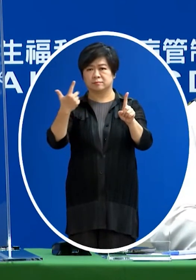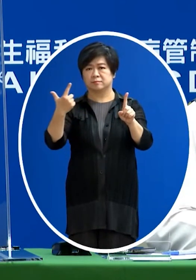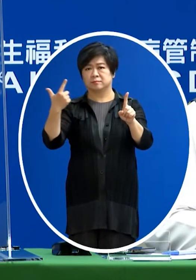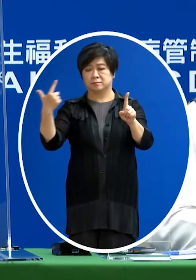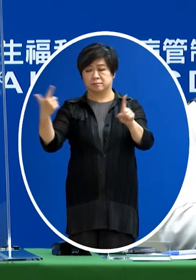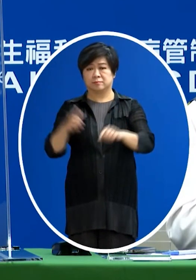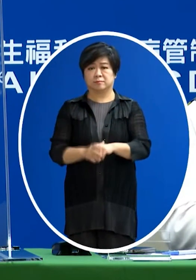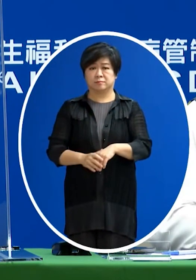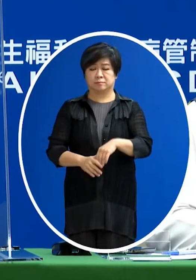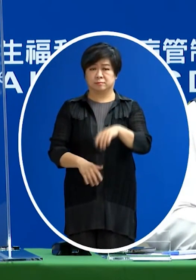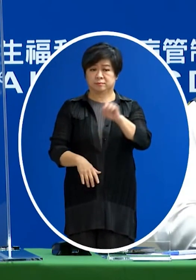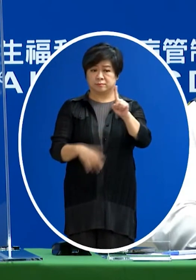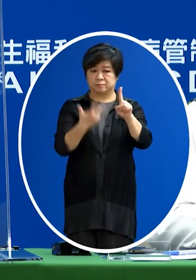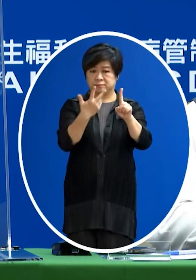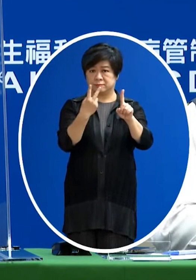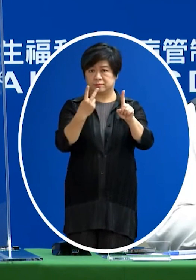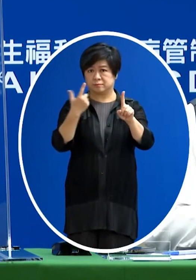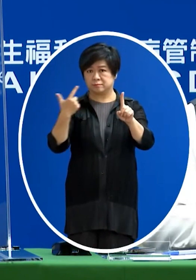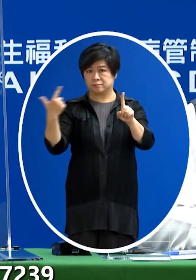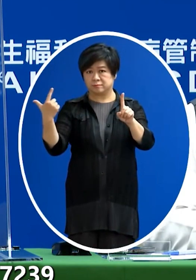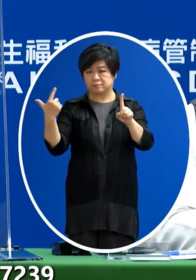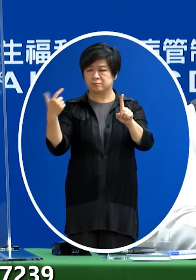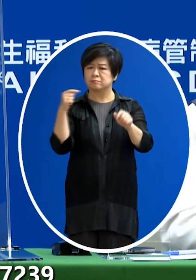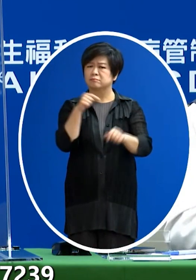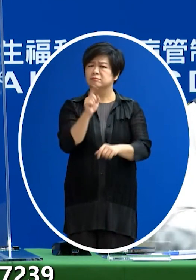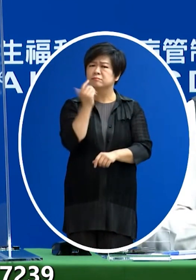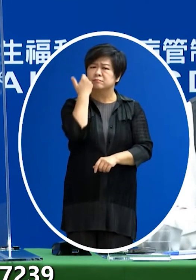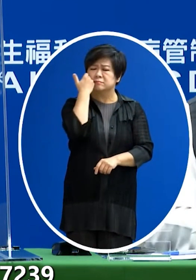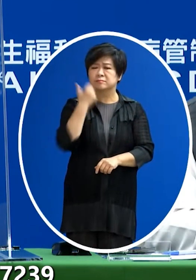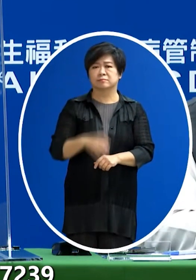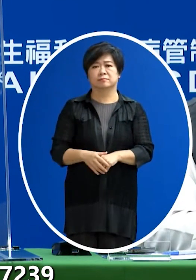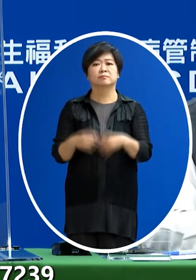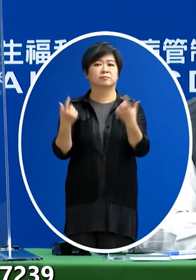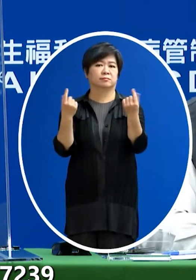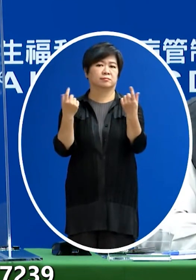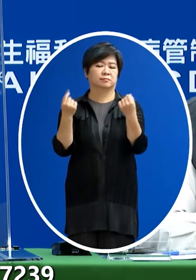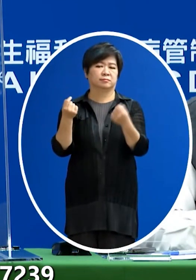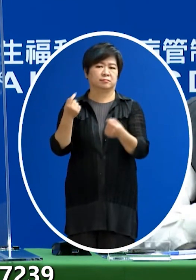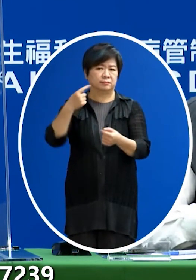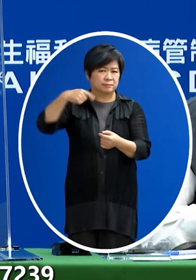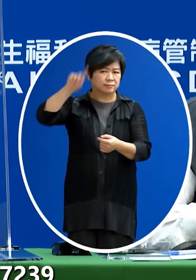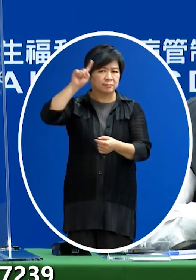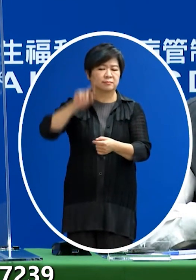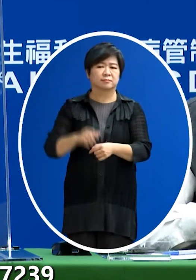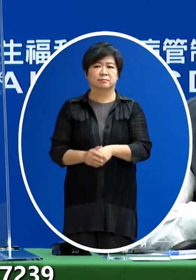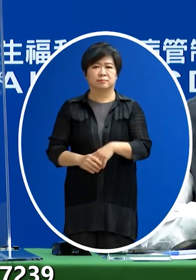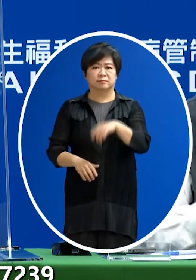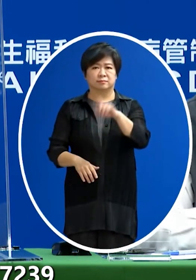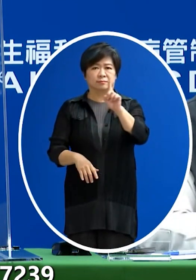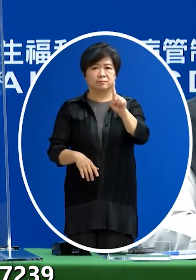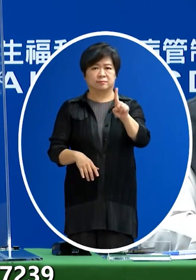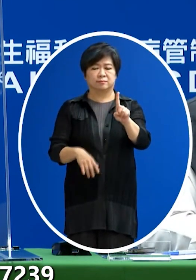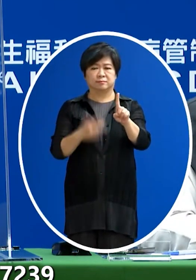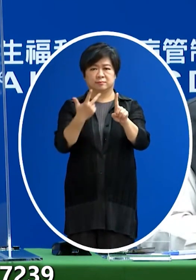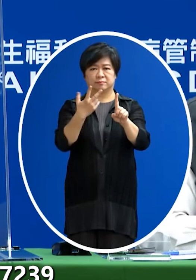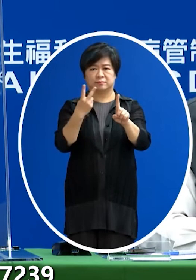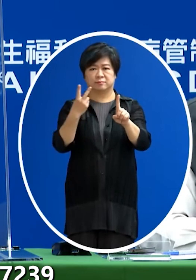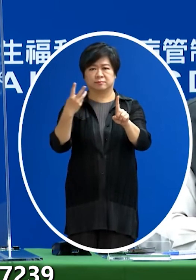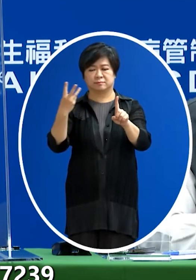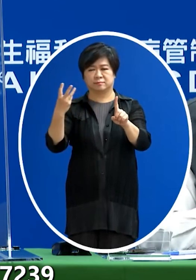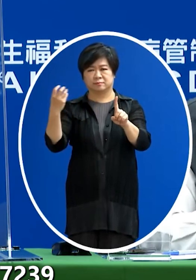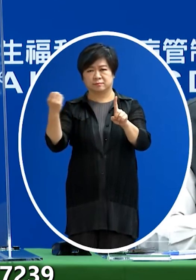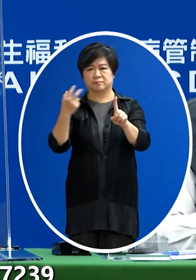那17266哈，它主要加是一个，还是一样跟我们的17，等于是17230、